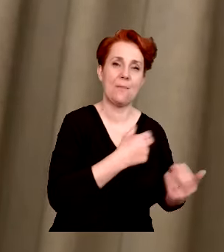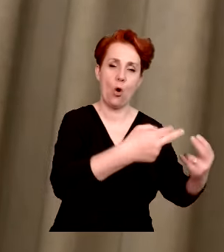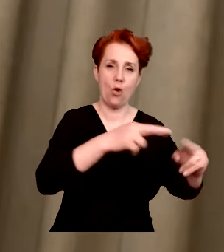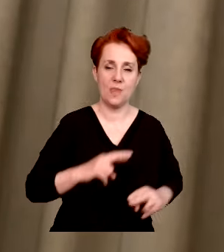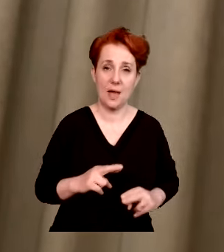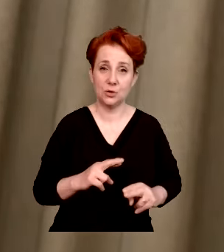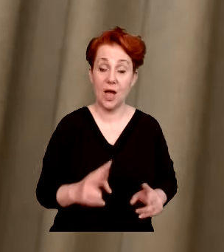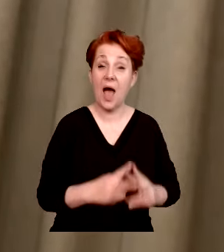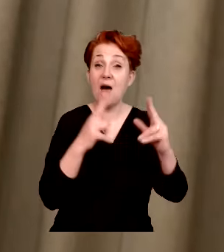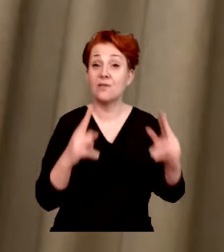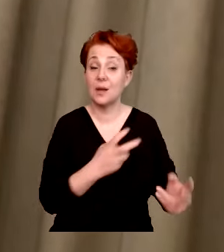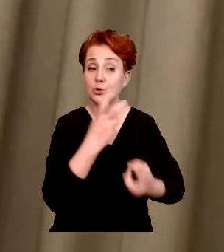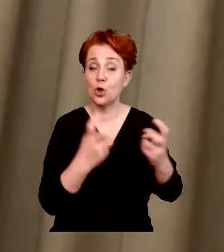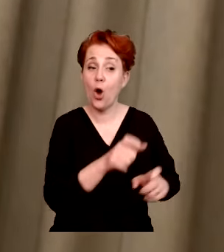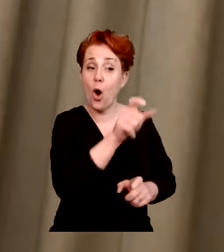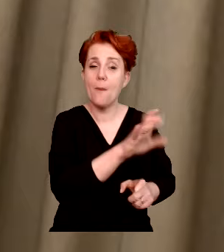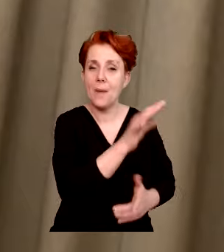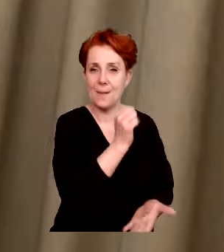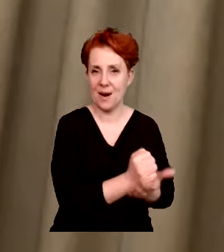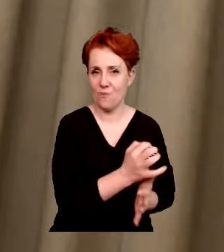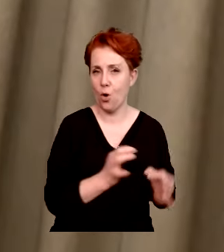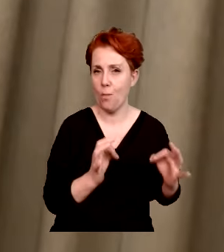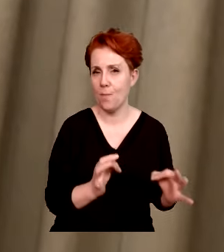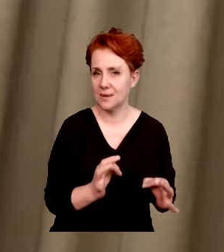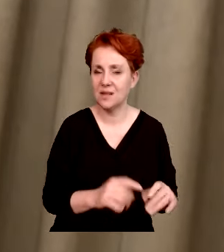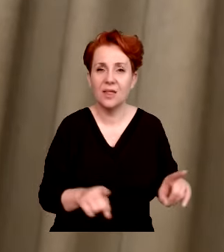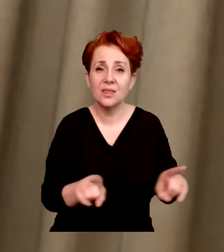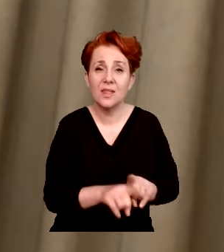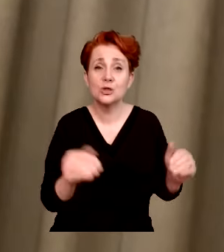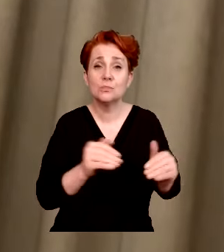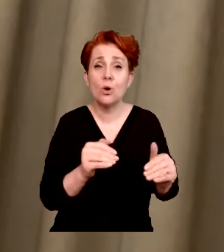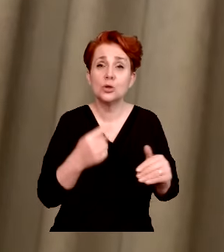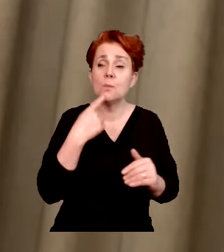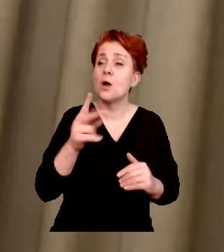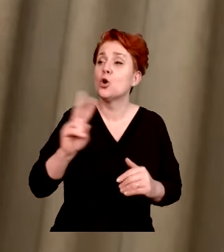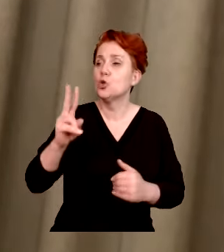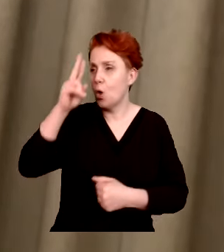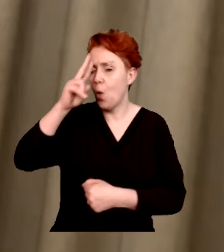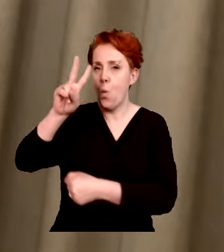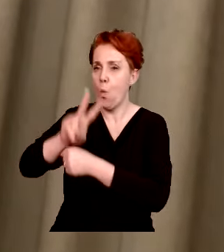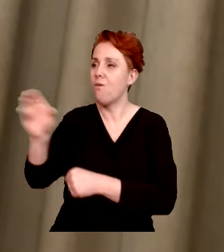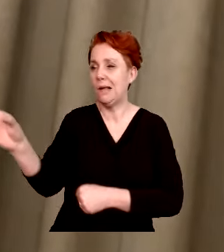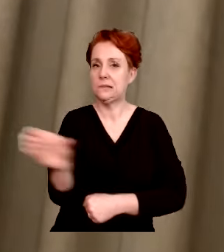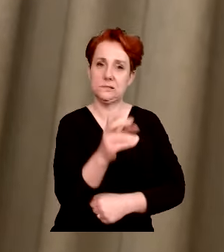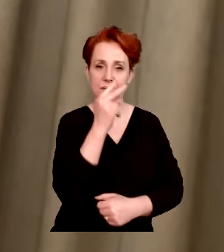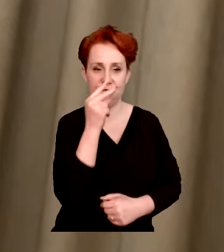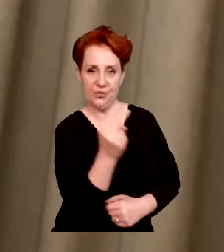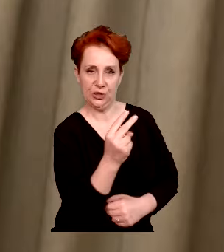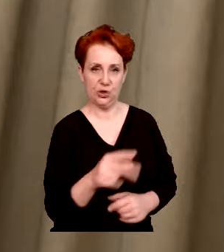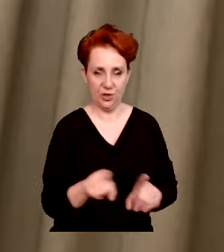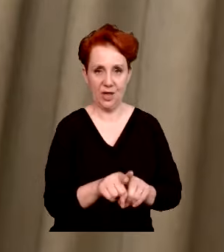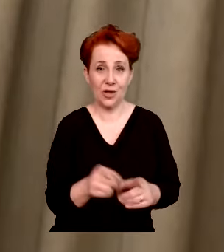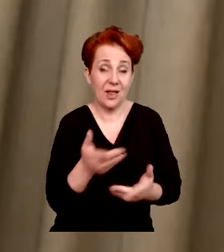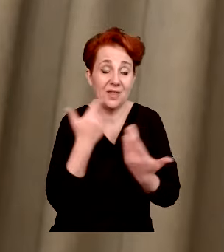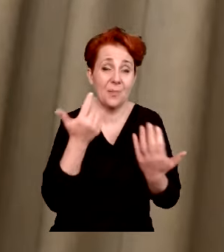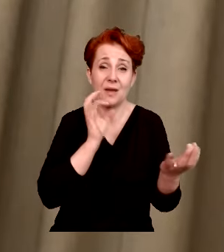ma prawo być obecna, bądź też ma możliwość wskazać osobę godną zaufania. Otóż nie ma tutaj nigdzie informacji, że jeżeli